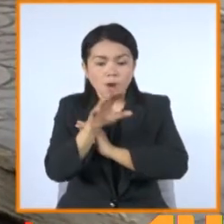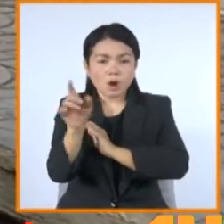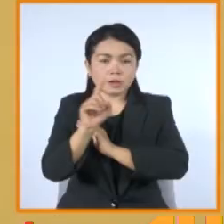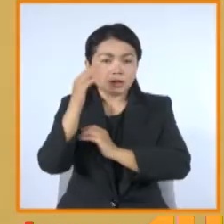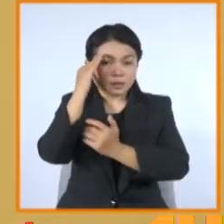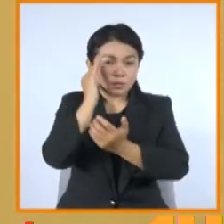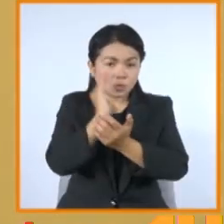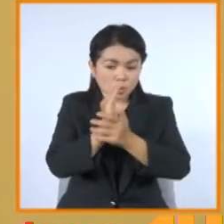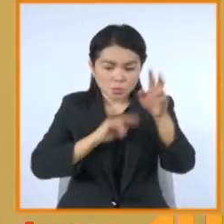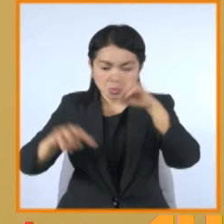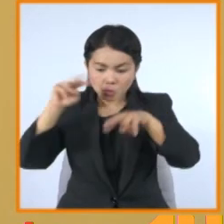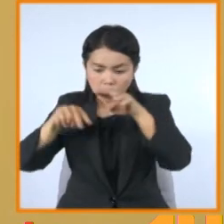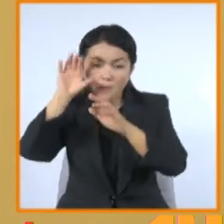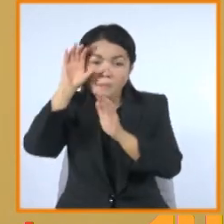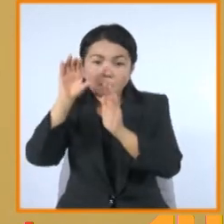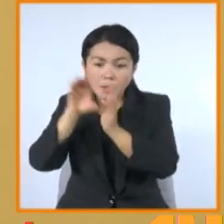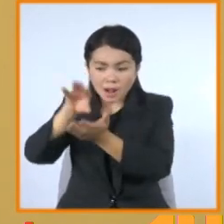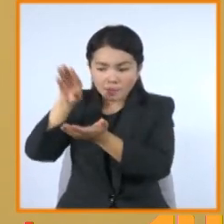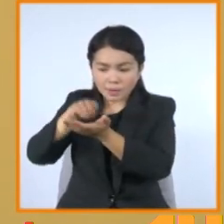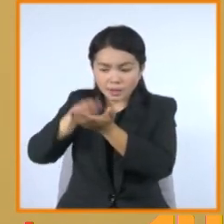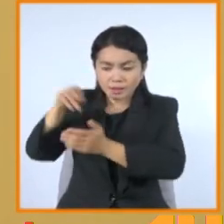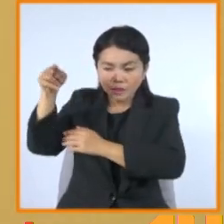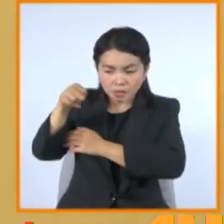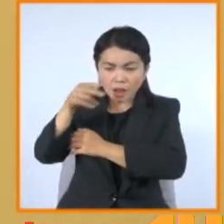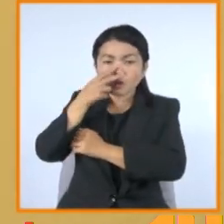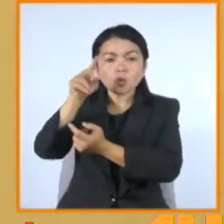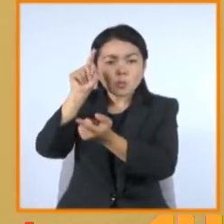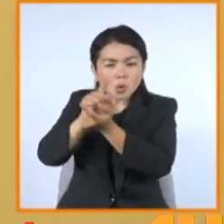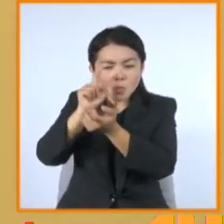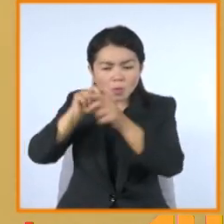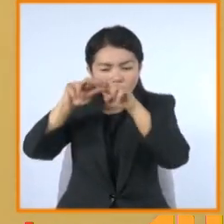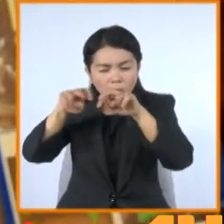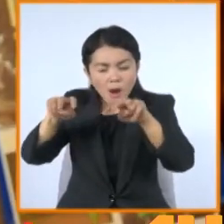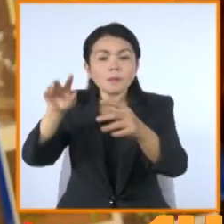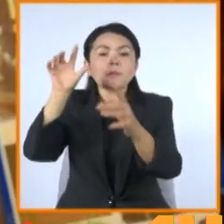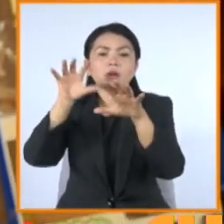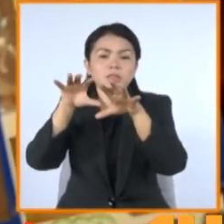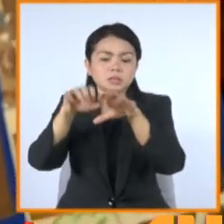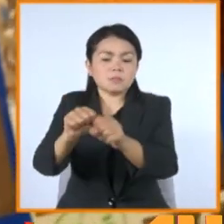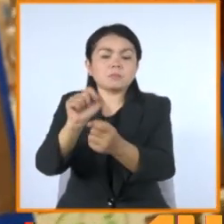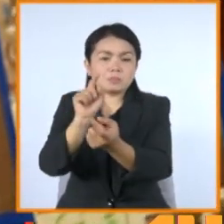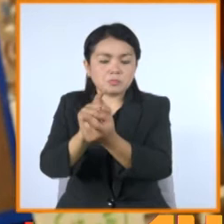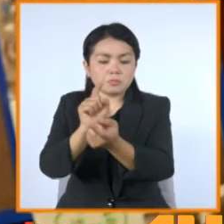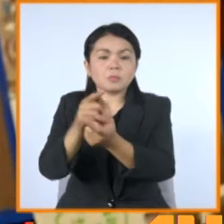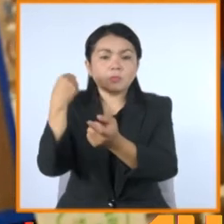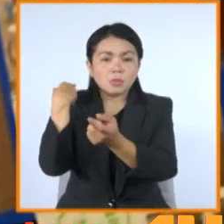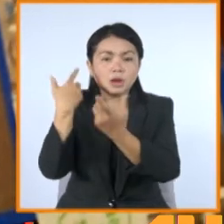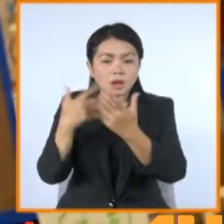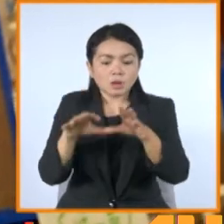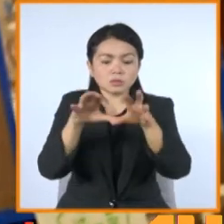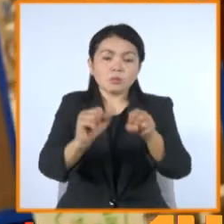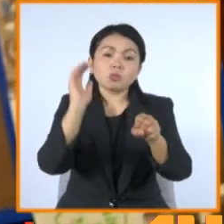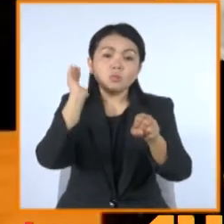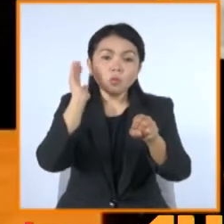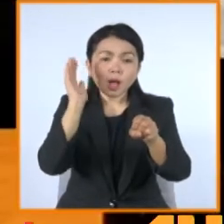ชุดสืบสวนได้ตรวจสอบจากกล้องวงจรปิดจนพบข้อมูลของคนร้ายแล้วก็ตามไปพบตัวค่ะซึ่งขณะที่จับกุมตัวนายเศรษฐ